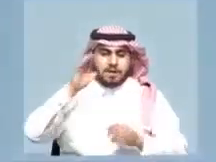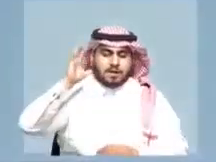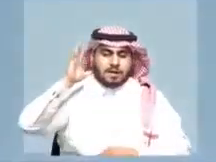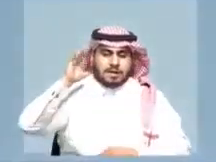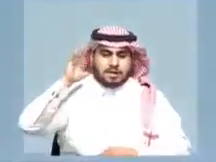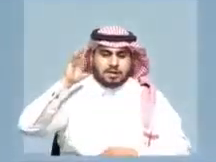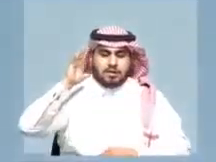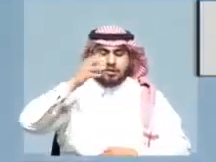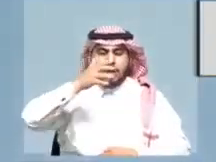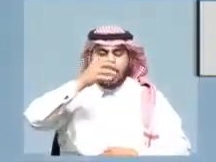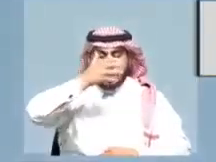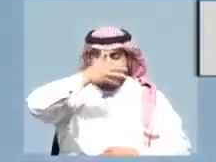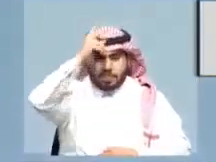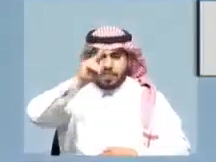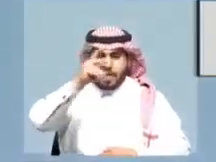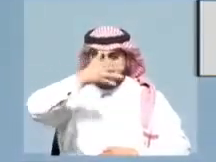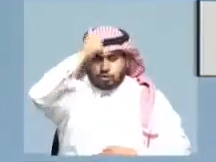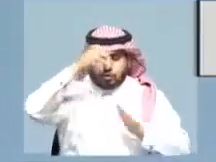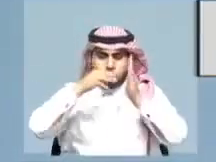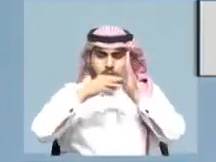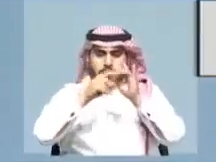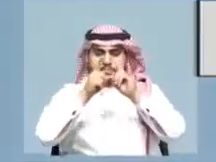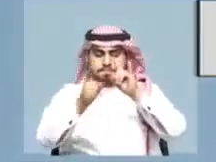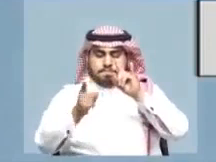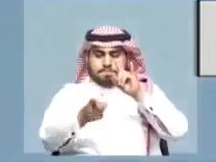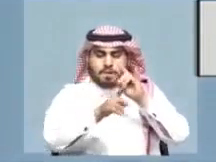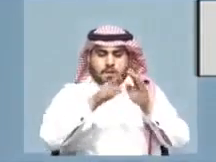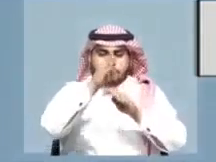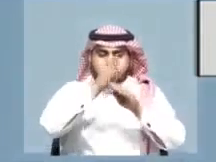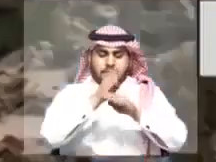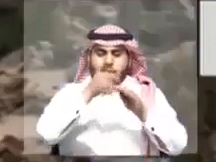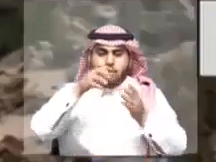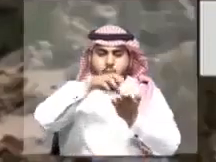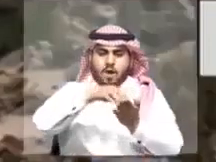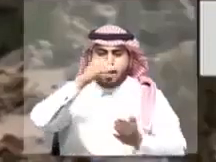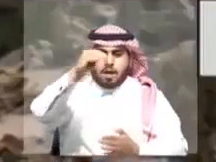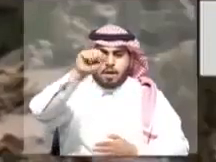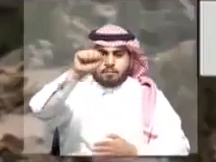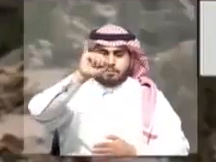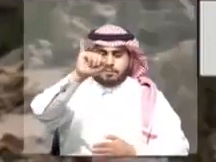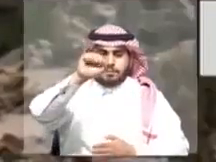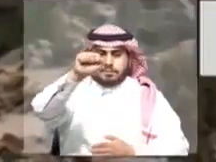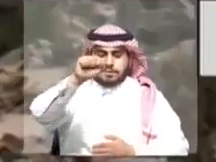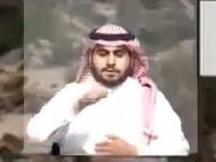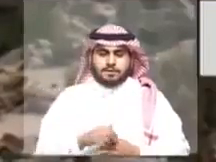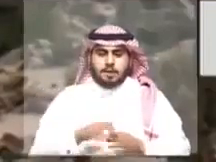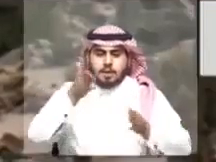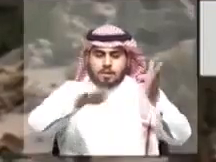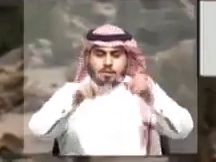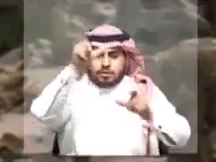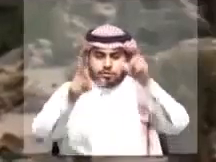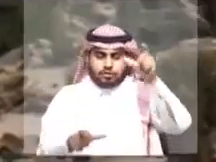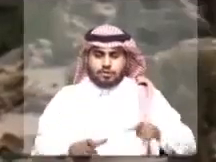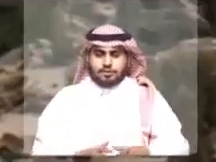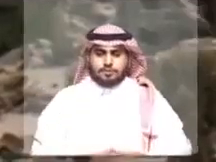كثفت قصفها بالبراميل المتفجرة والصواريخ بلدات في القطاع الشمالي لحمص، ما تسبب في وقوع قتلى وجرحى من المدنيين.